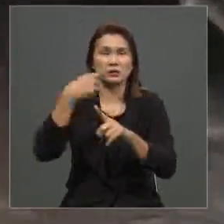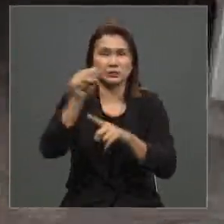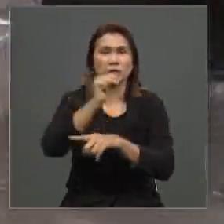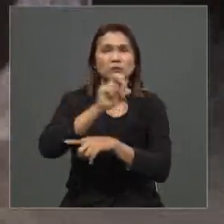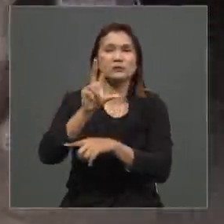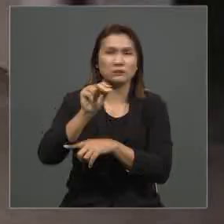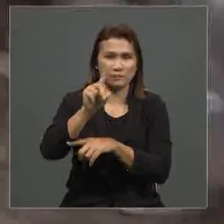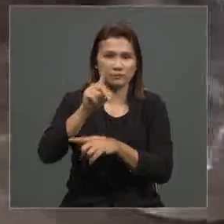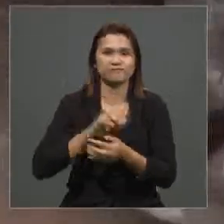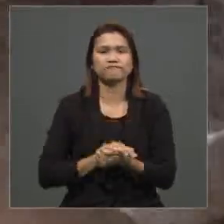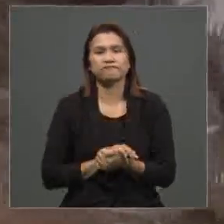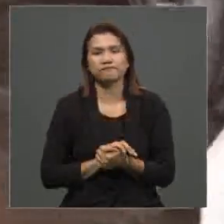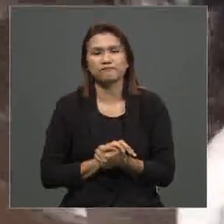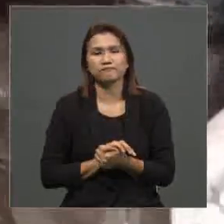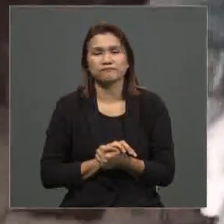นี้